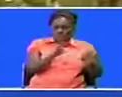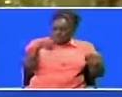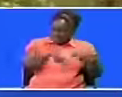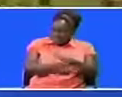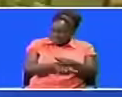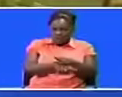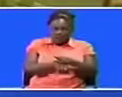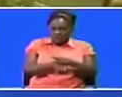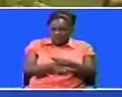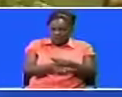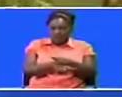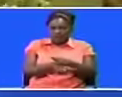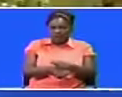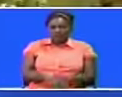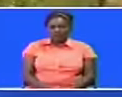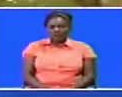ndani.